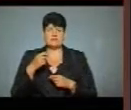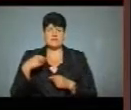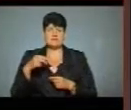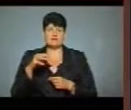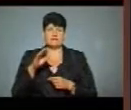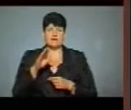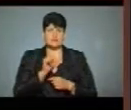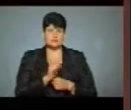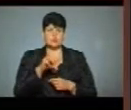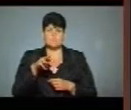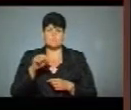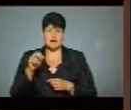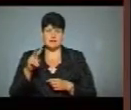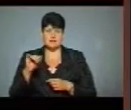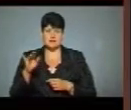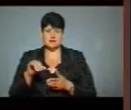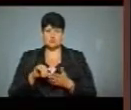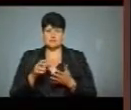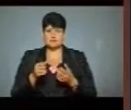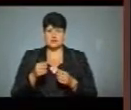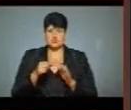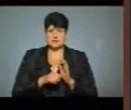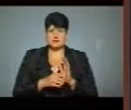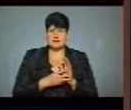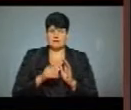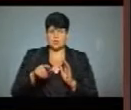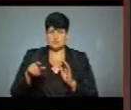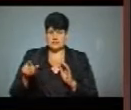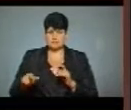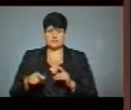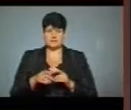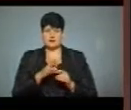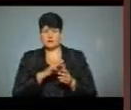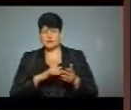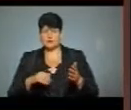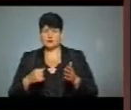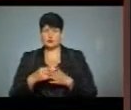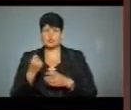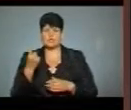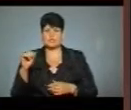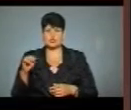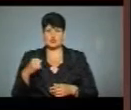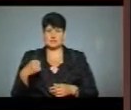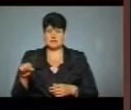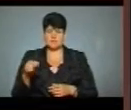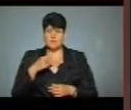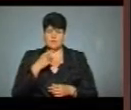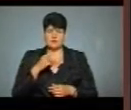Анатолій Малищик. Участь у змаганнях беруть 69 осіб. Триватиме Кубок Бони до 11 серпня, каже